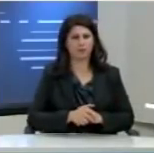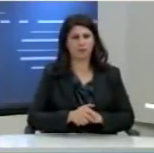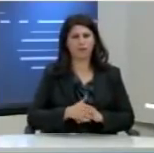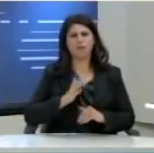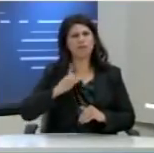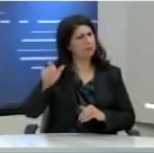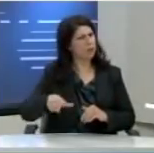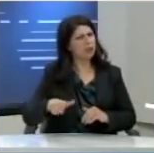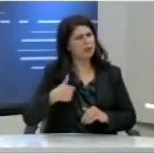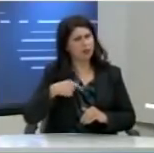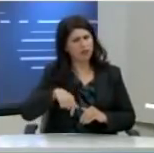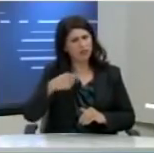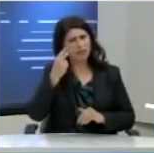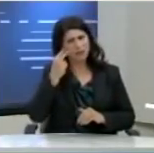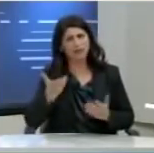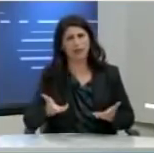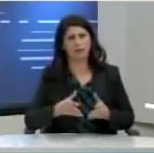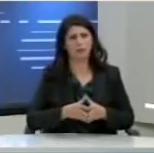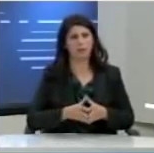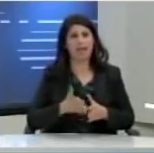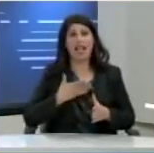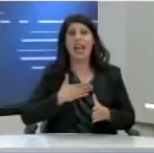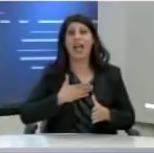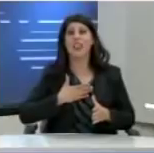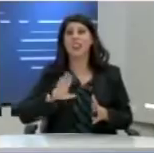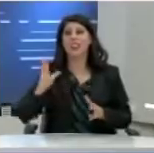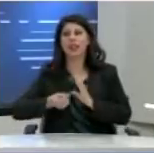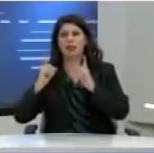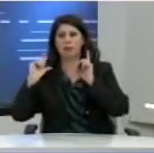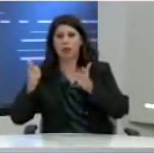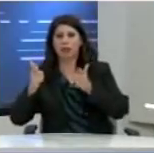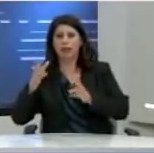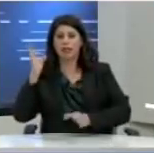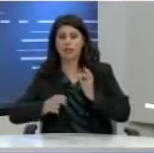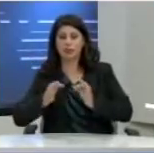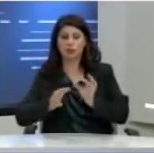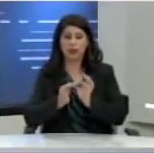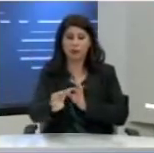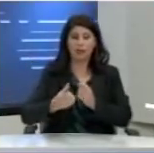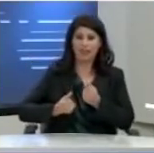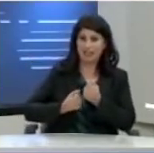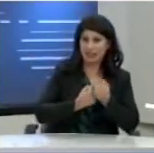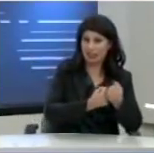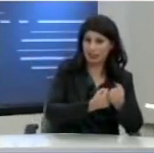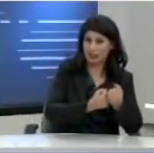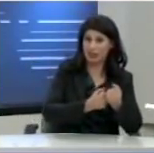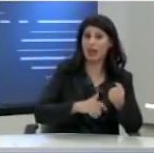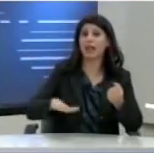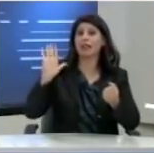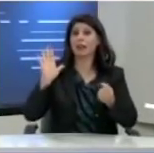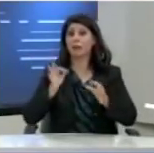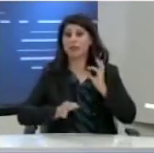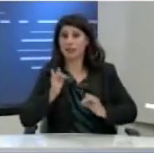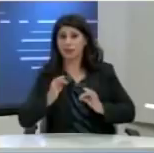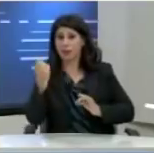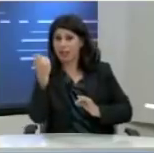πολίτης που μας παρακολουθεί. Να μην συζητήσουμε για τα μέτρα στήριξης, να μην συζητήσουμε